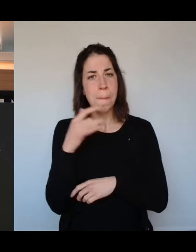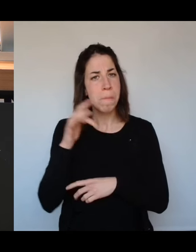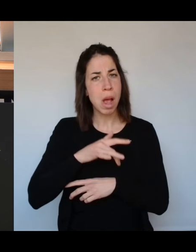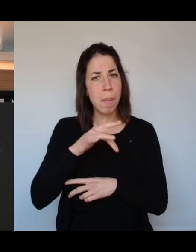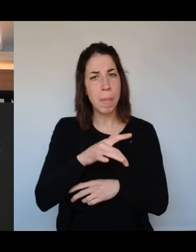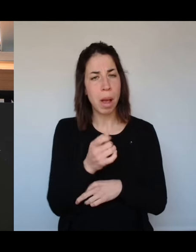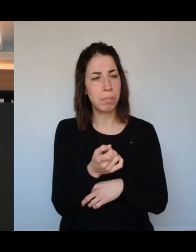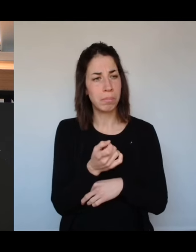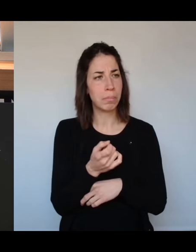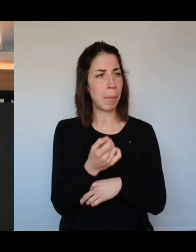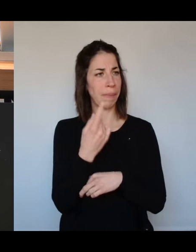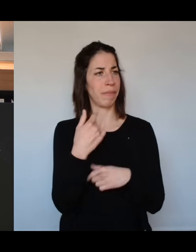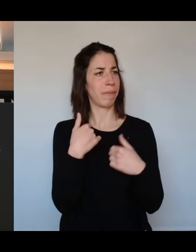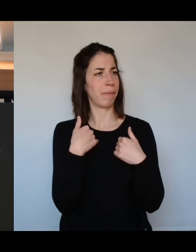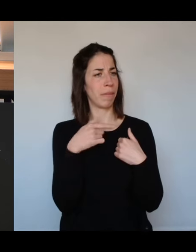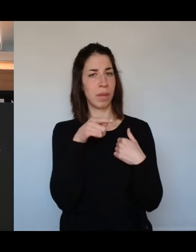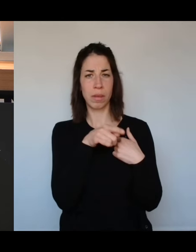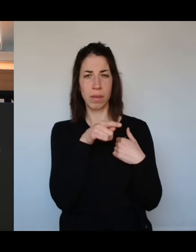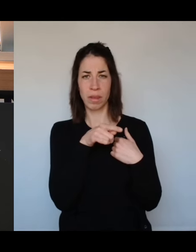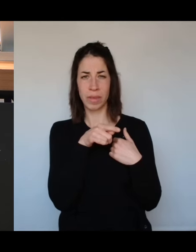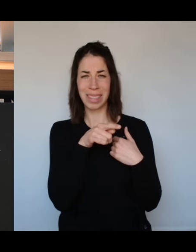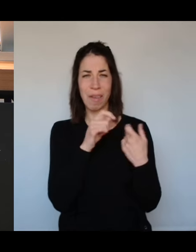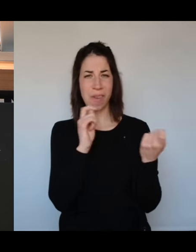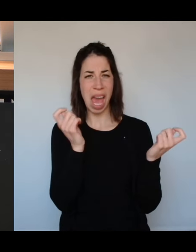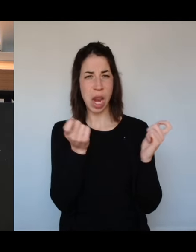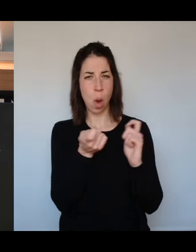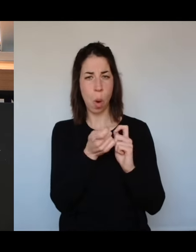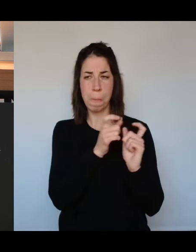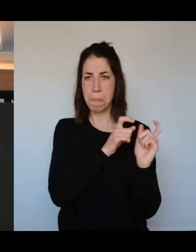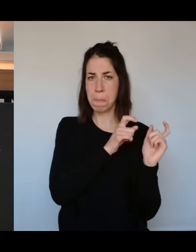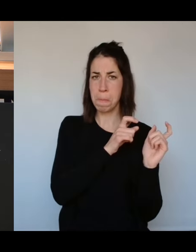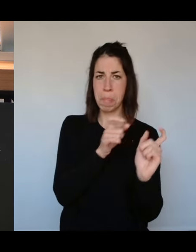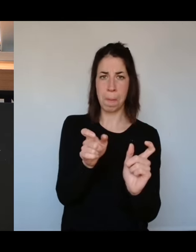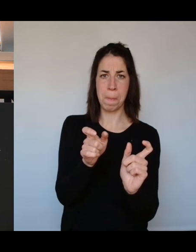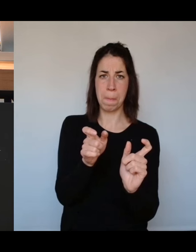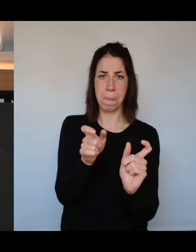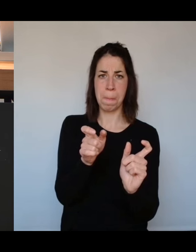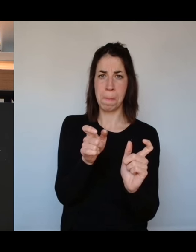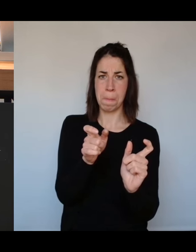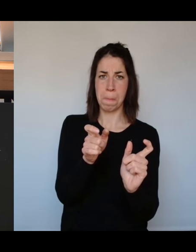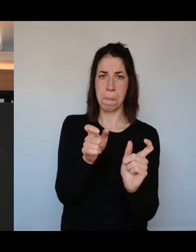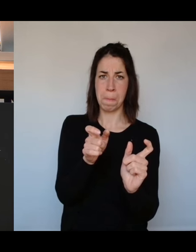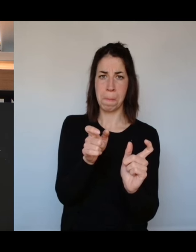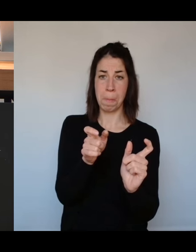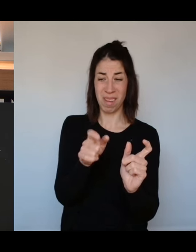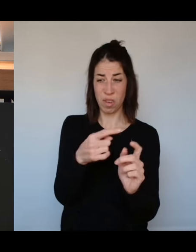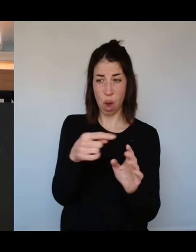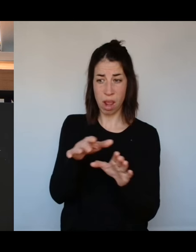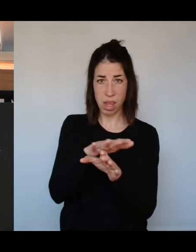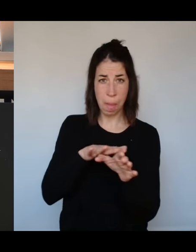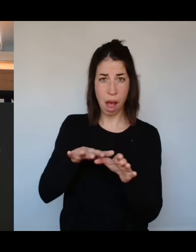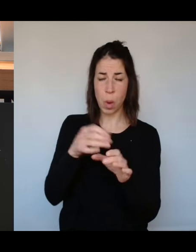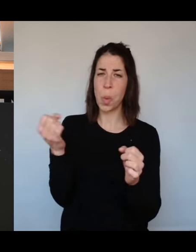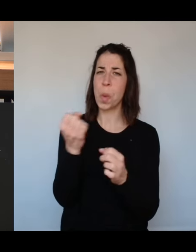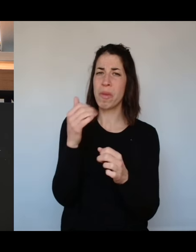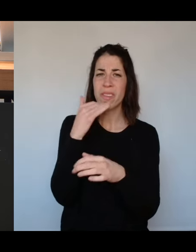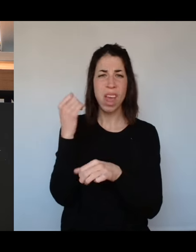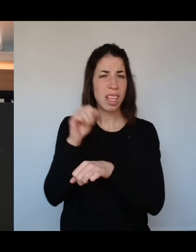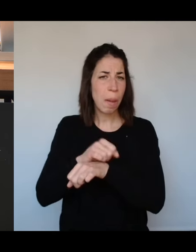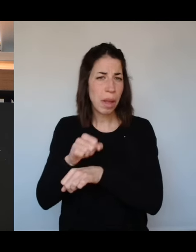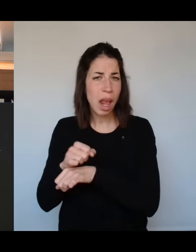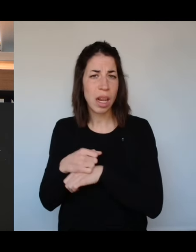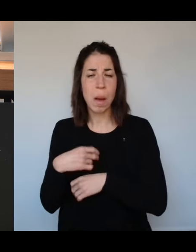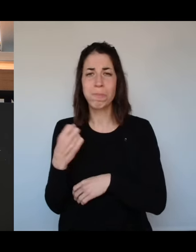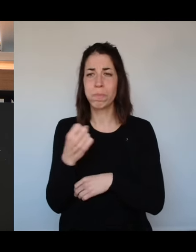diesem kriminalitätsbelasteten Ort wehren, mit welchem Eifer Sie an den bestehenden, untragbaren